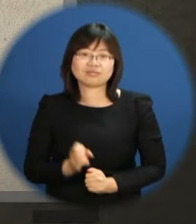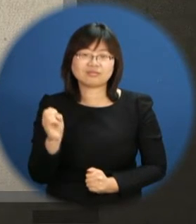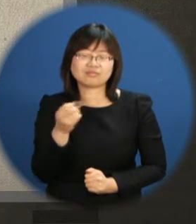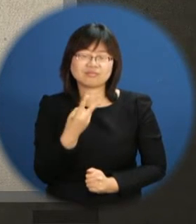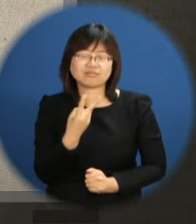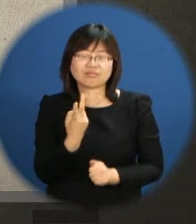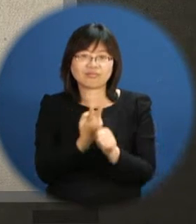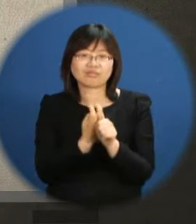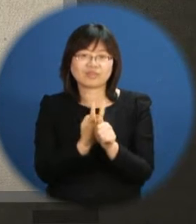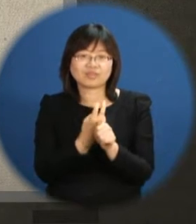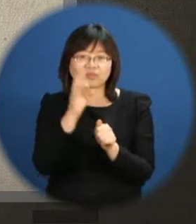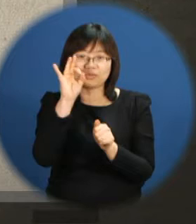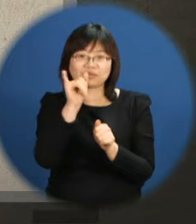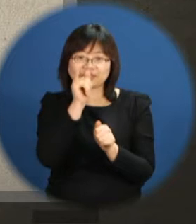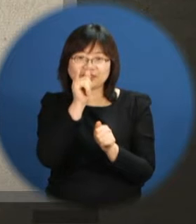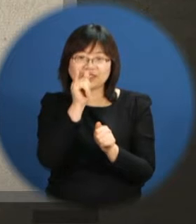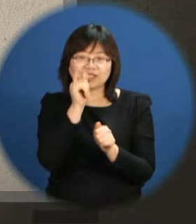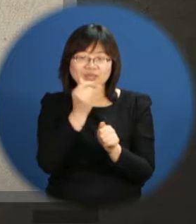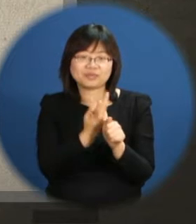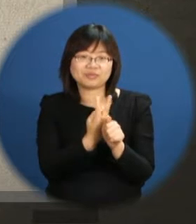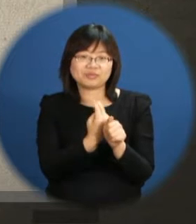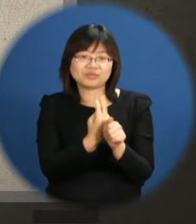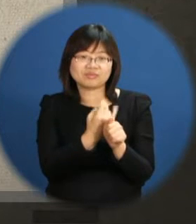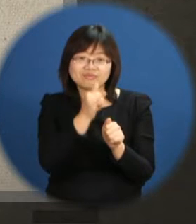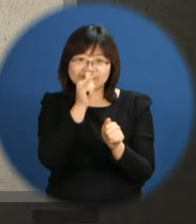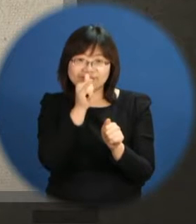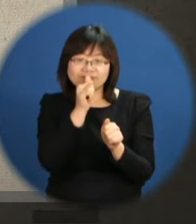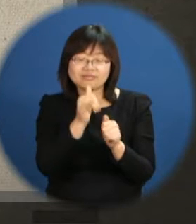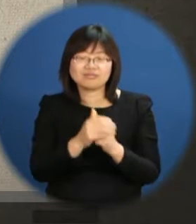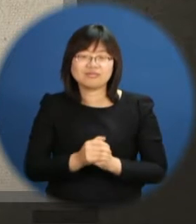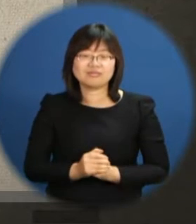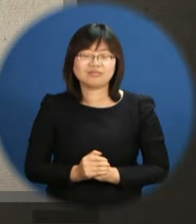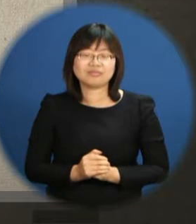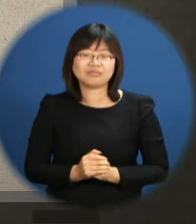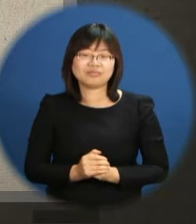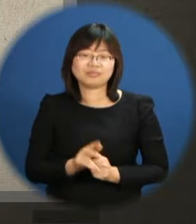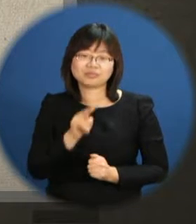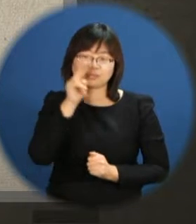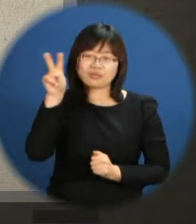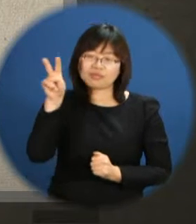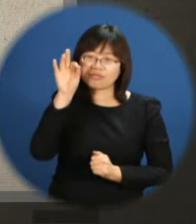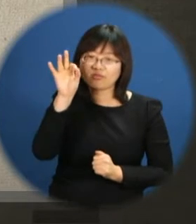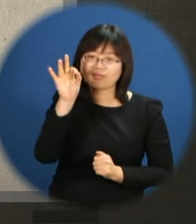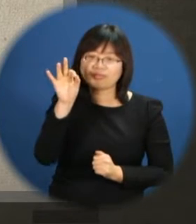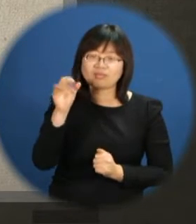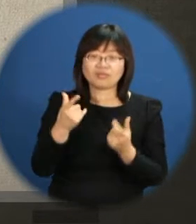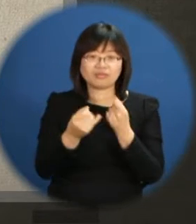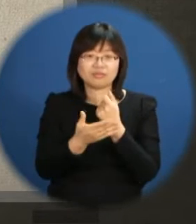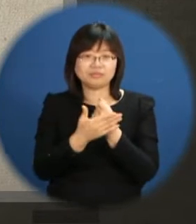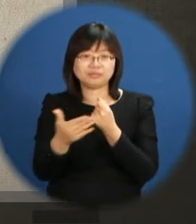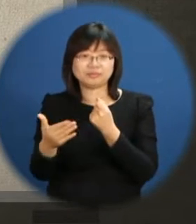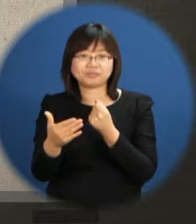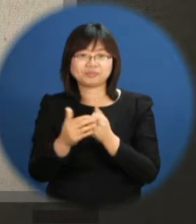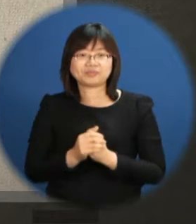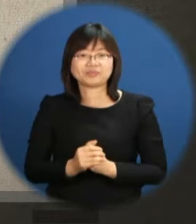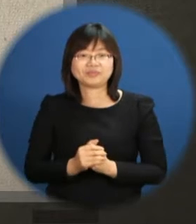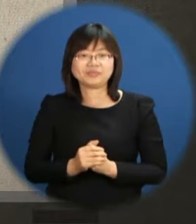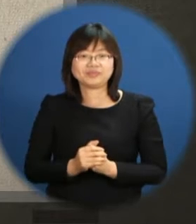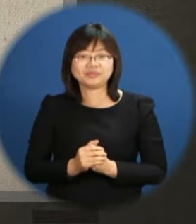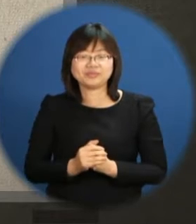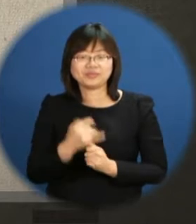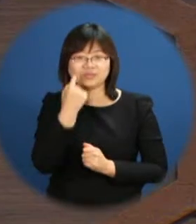토끼로 볼 수도 있다는 거죠 그가 이렇게 배구공 저쪽을 보고 있는 그러니까 프로지 스톤